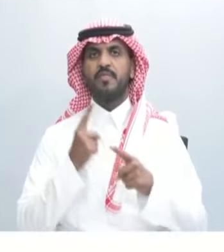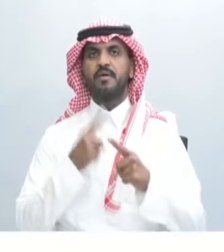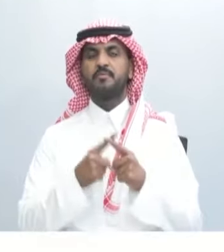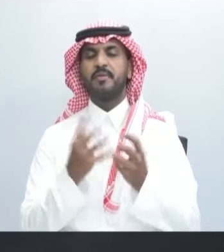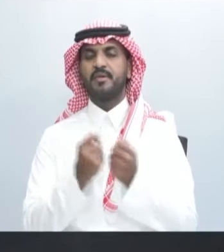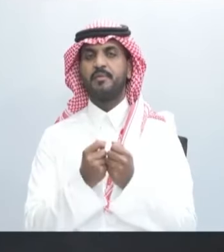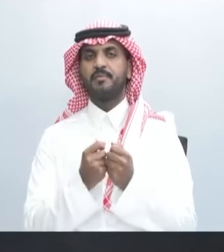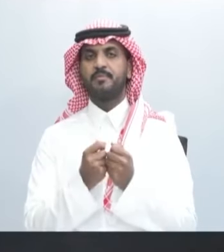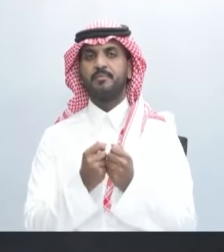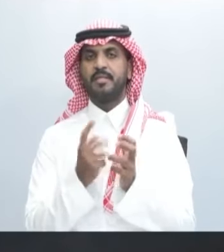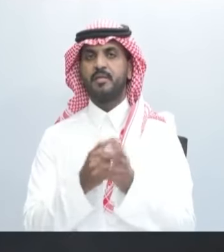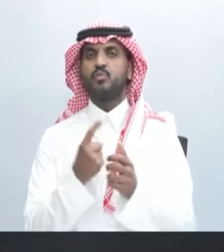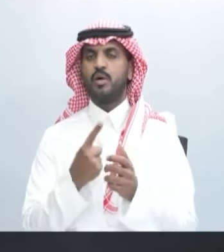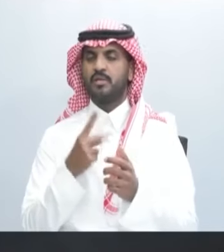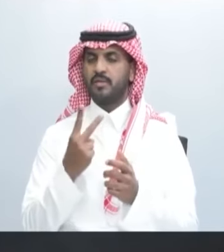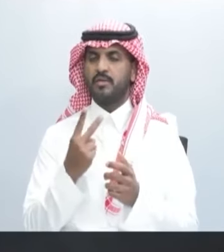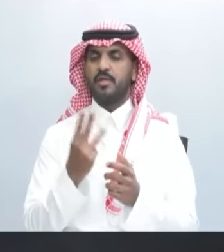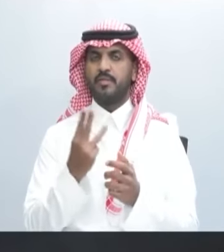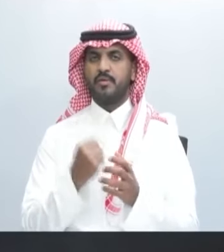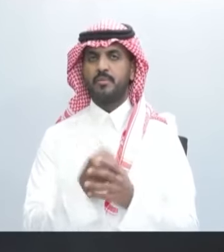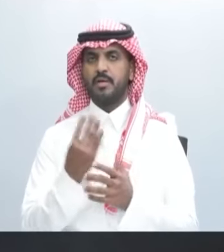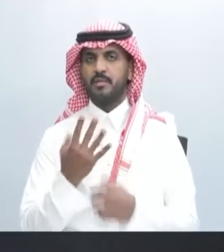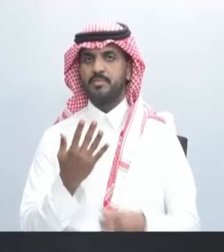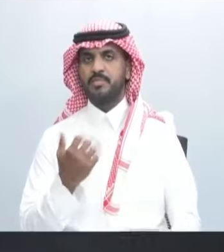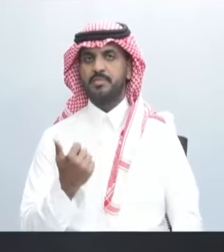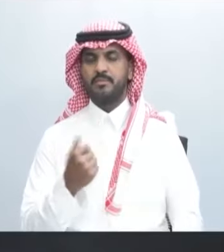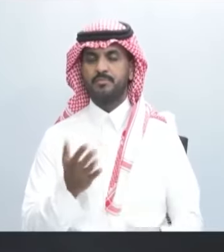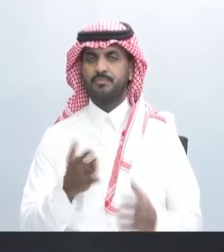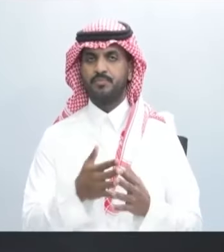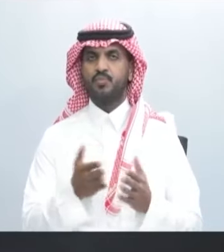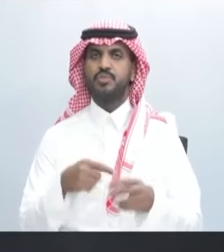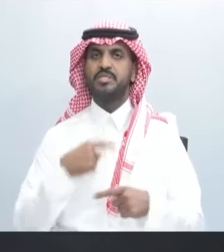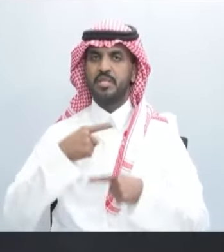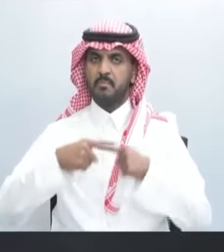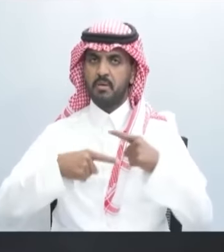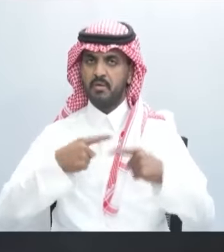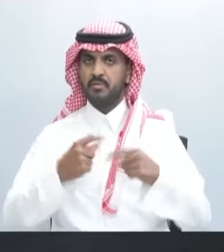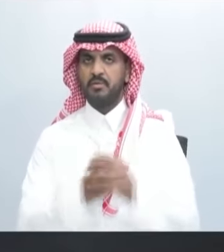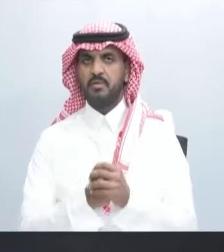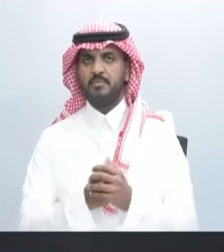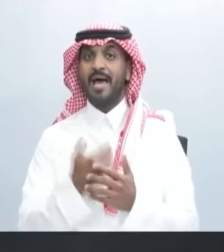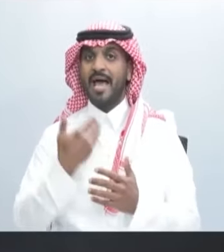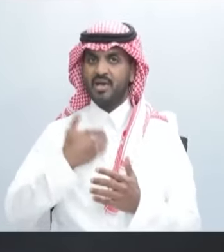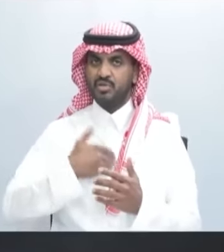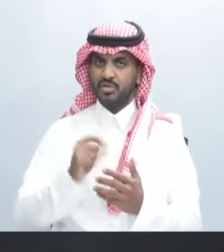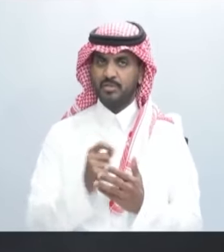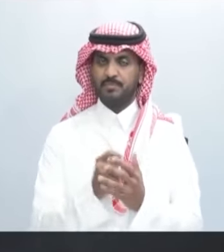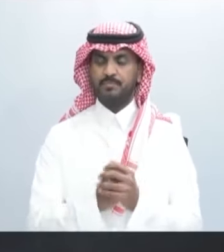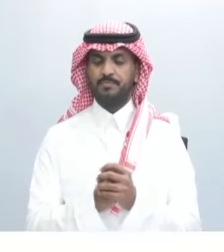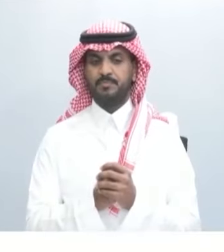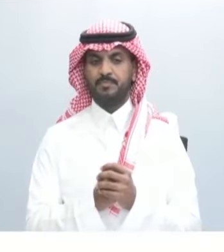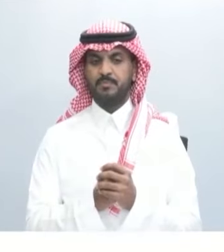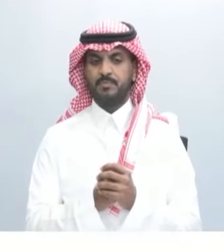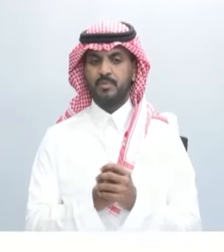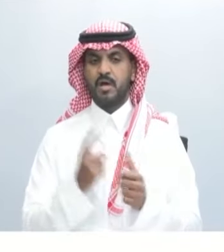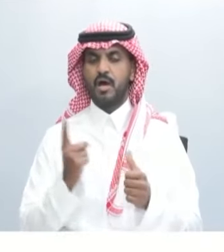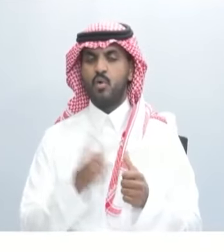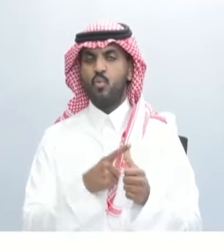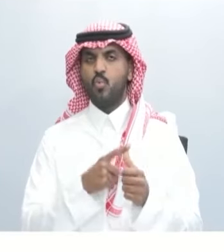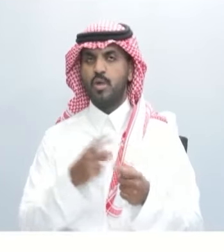العدد في الاعداد واحد اثنان ثلاثه اربعه خمسه وتستطيع ان تستمر متى ما احتجت بعد ذلك نحدد اول